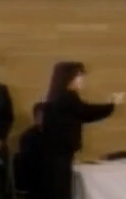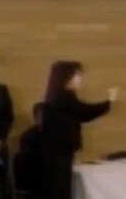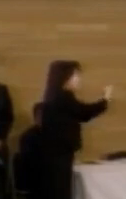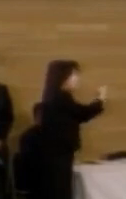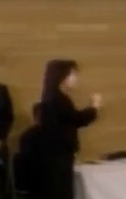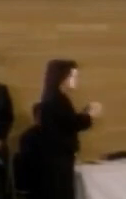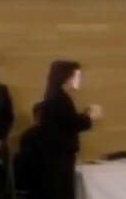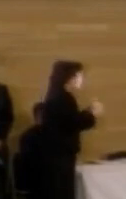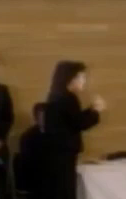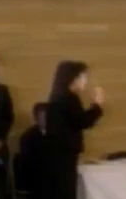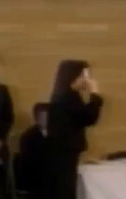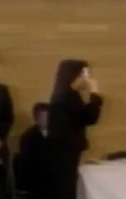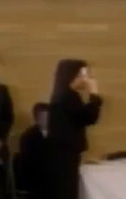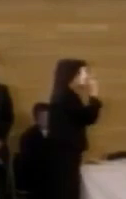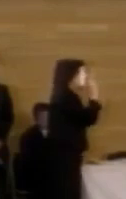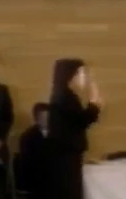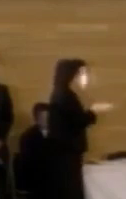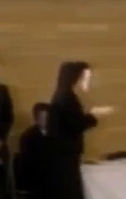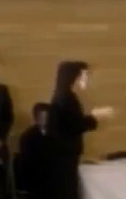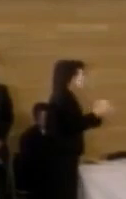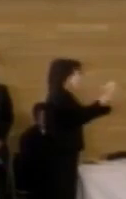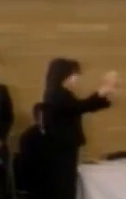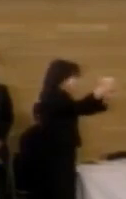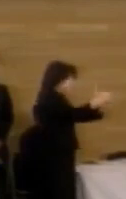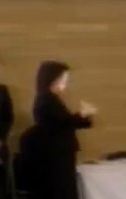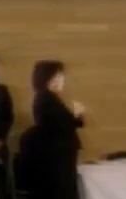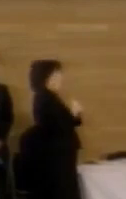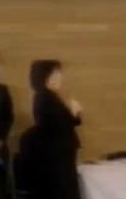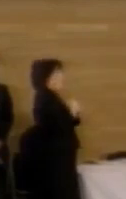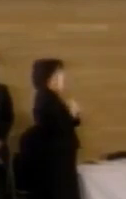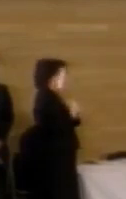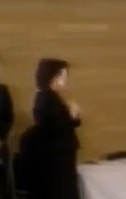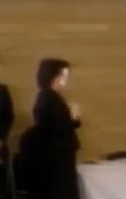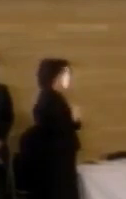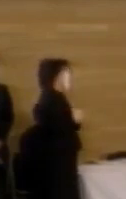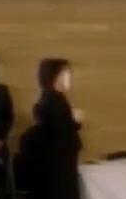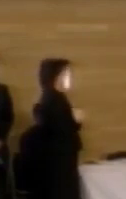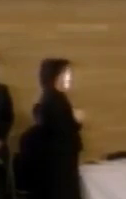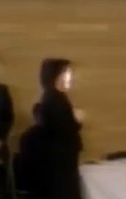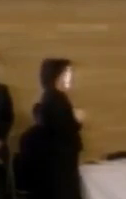瞬間、津波が私たちを襲いました。